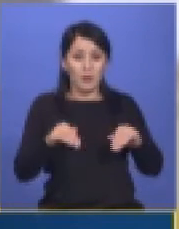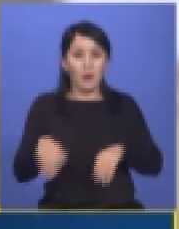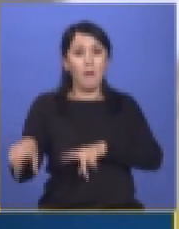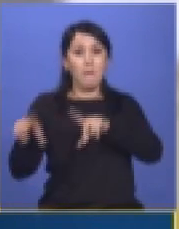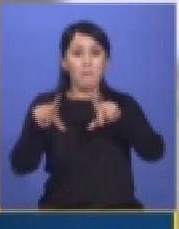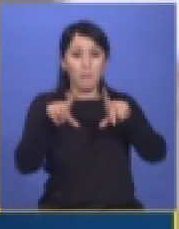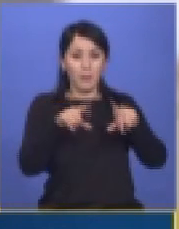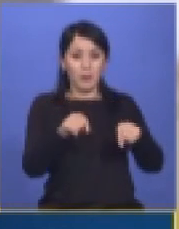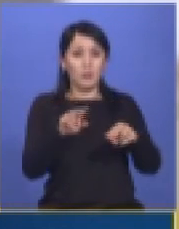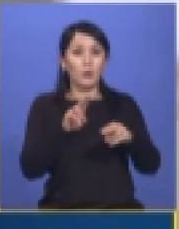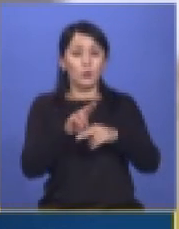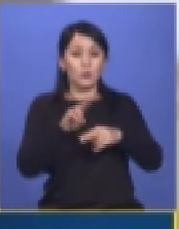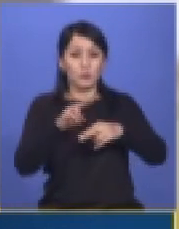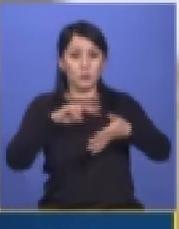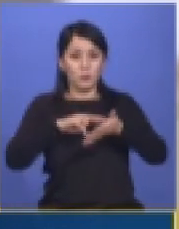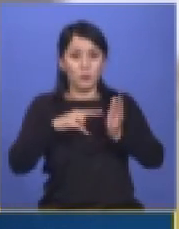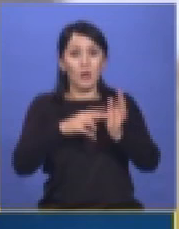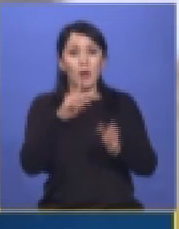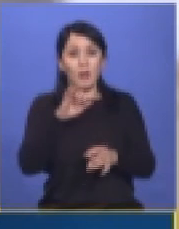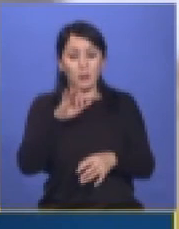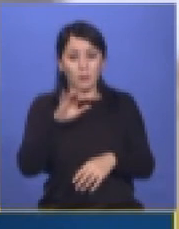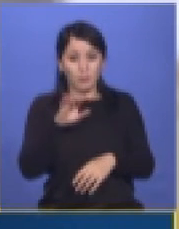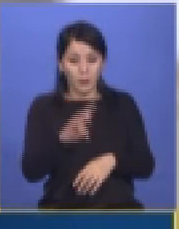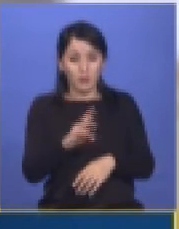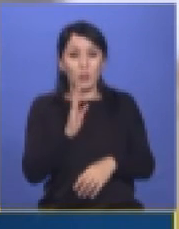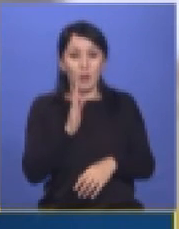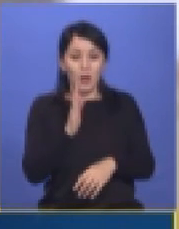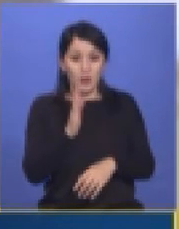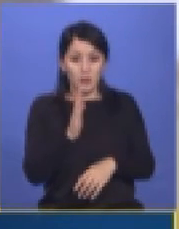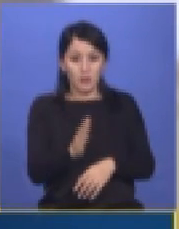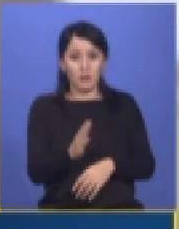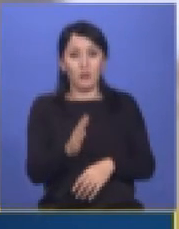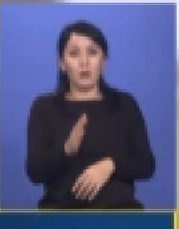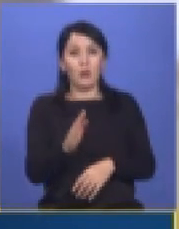нам учиться по программе «Серпин». Тоже это 649 человек.